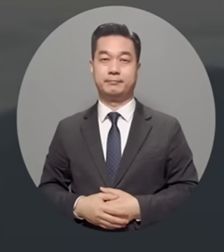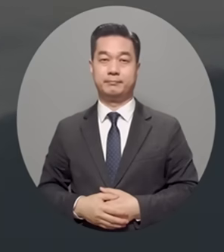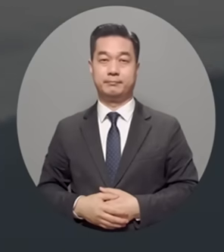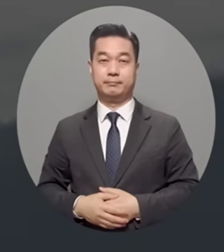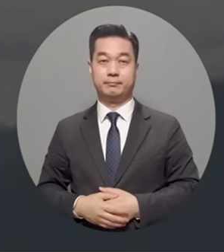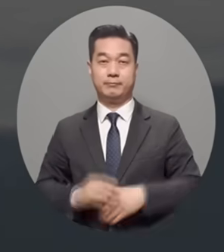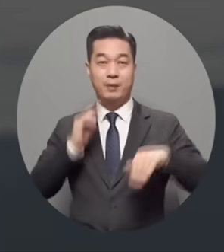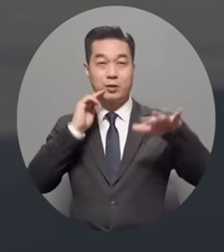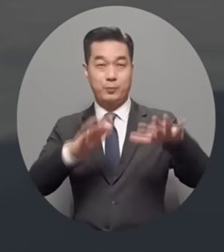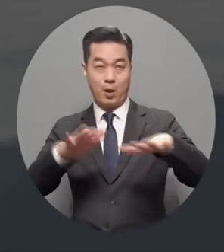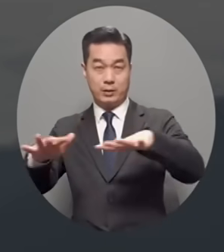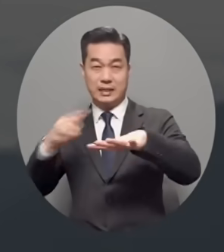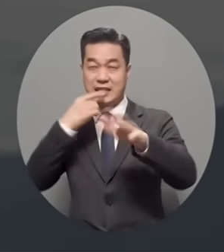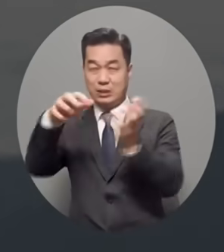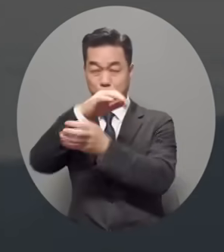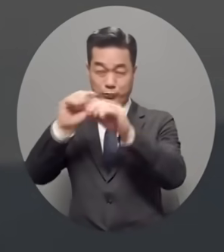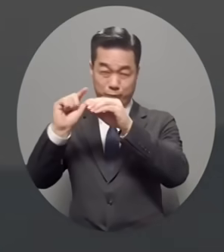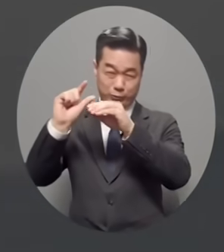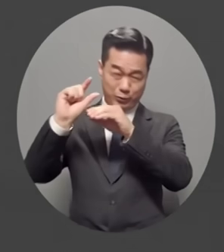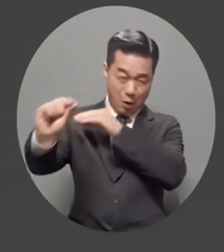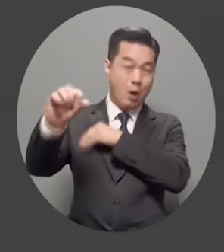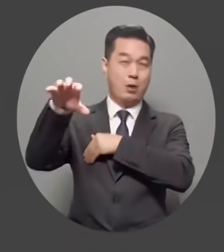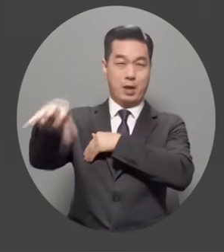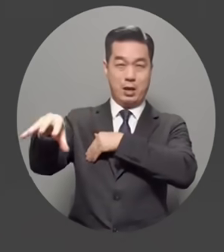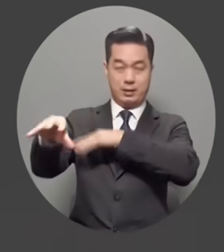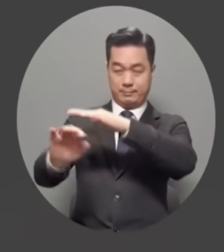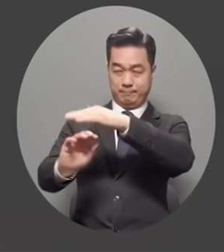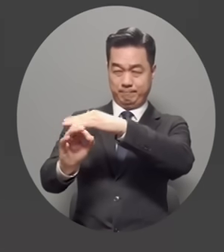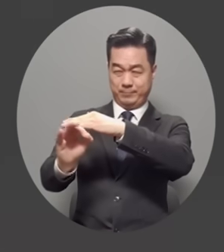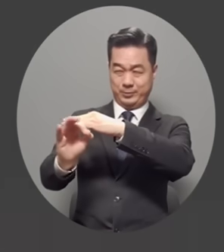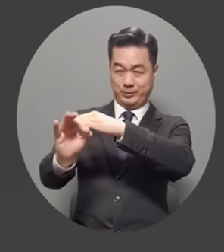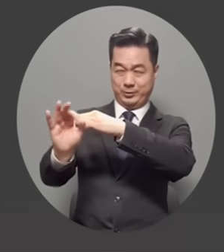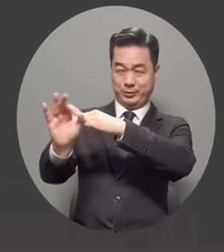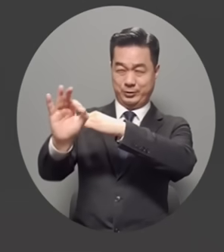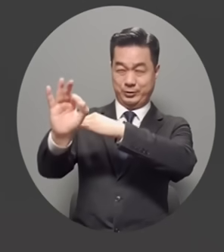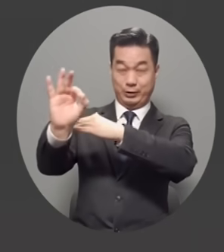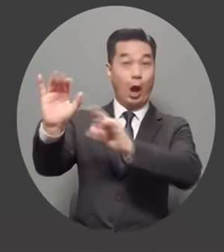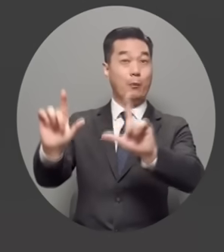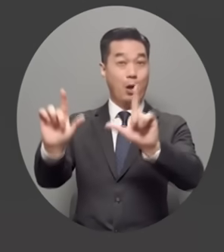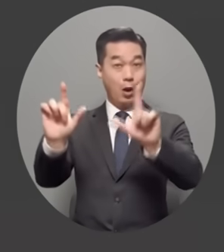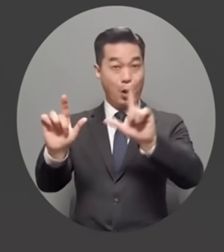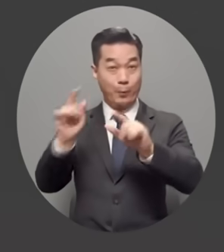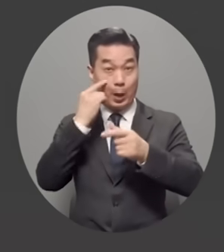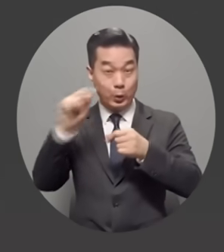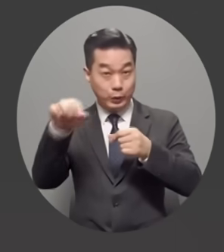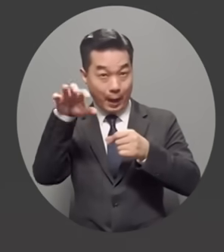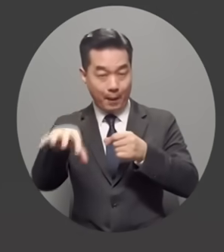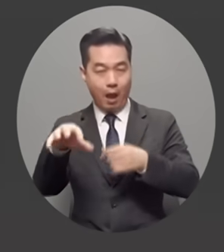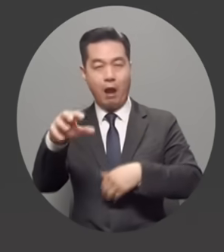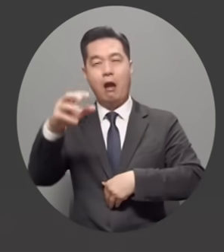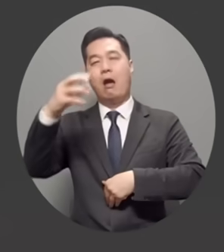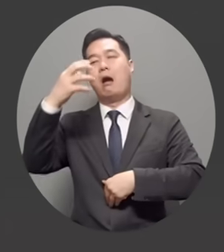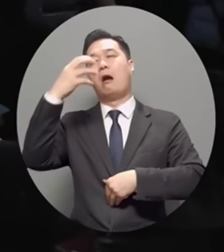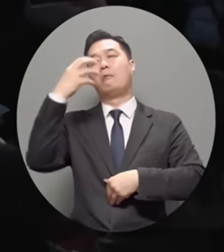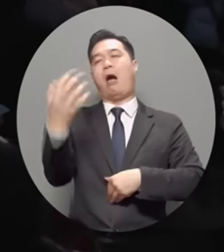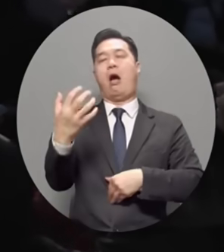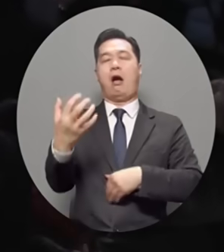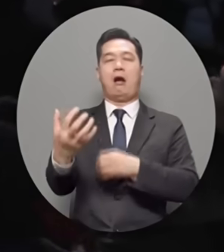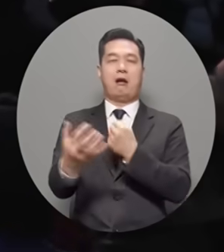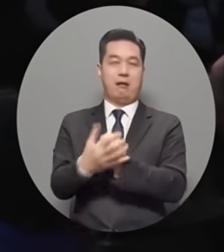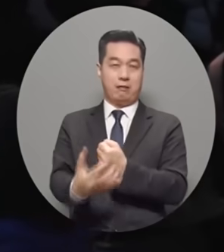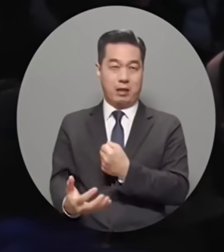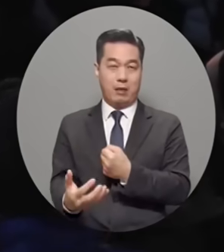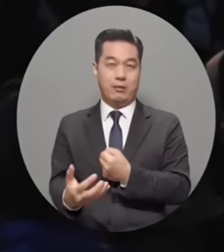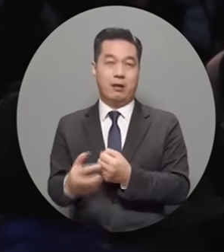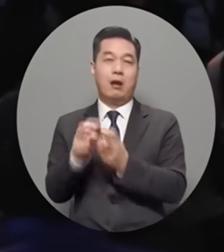수평선처럼 펼쳐진 구름 너머로 붉은 태양이 일렁이며 솟아오릅니다. 눈앞에 펼쳐진 장엄한 광경에 자신도 모르게